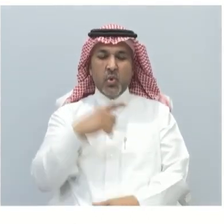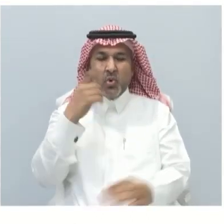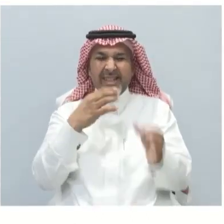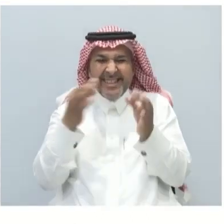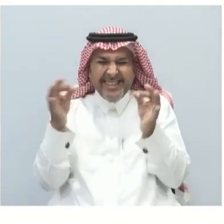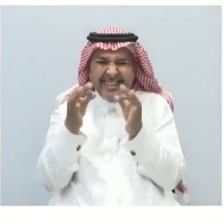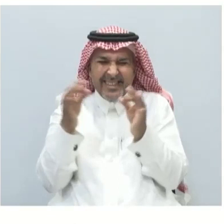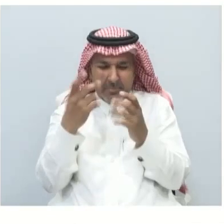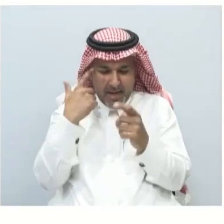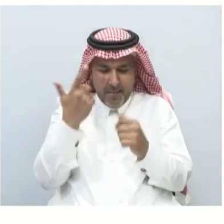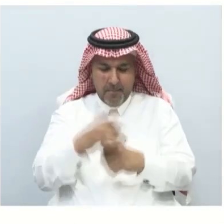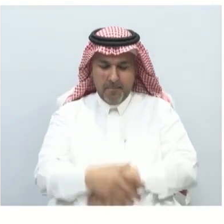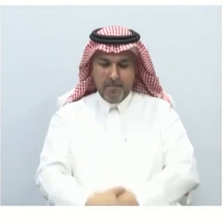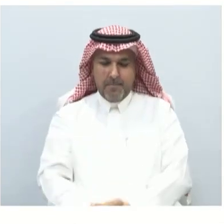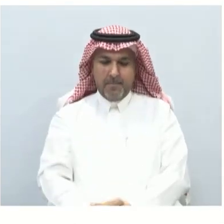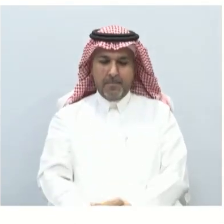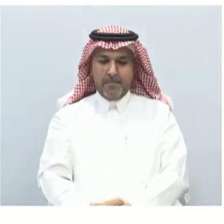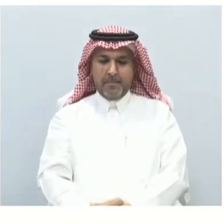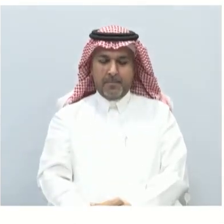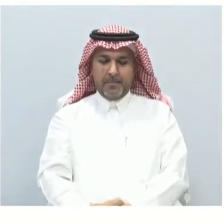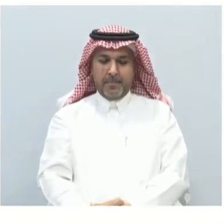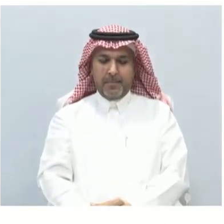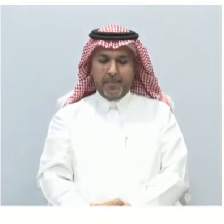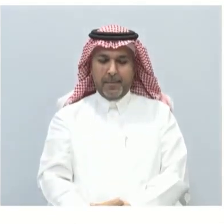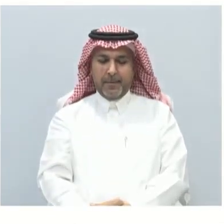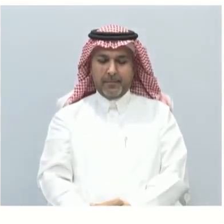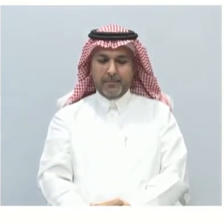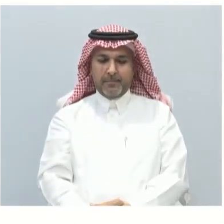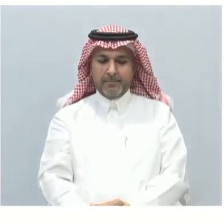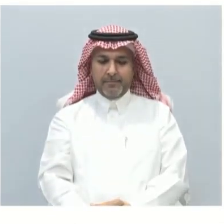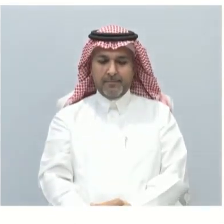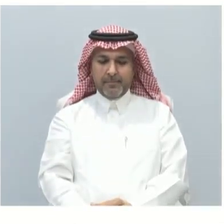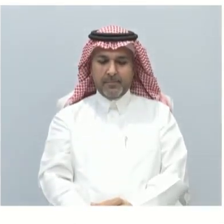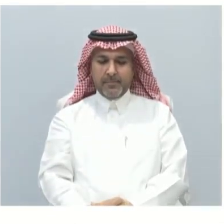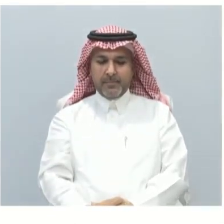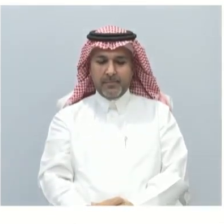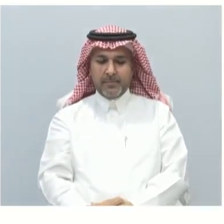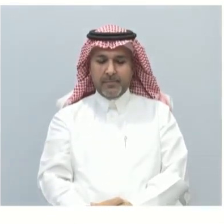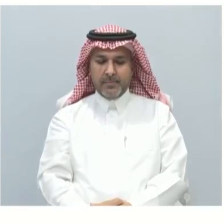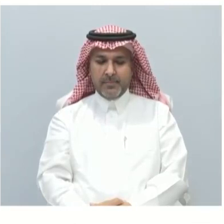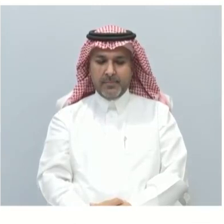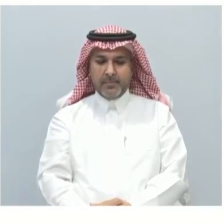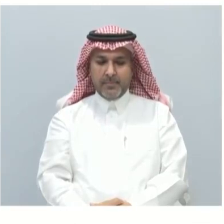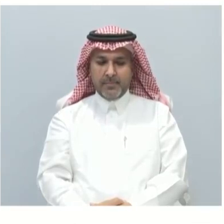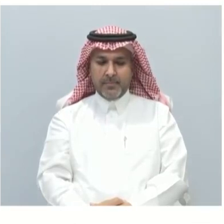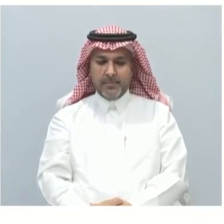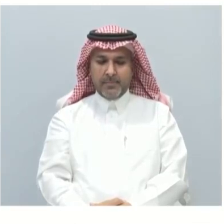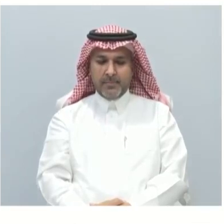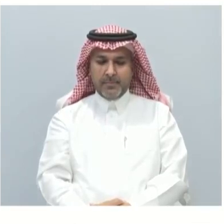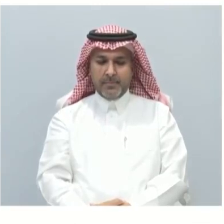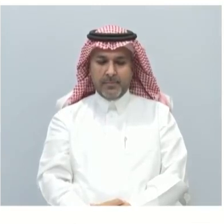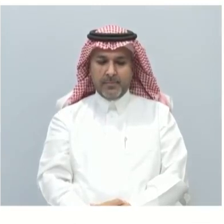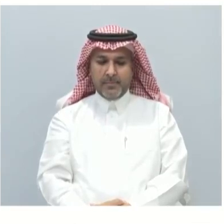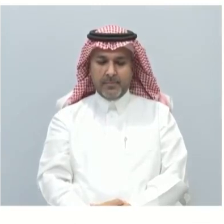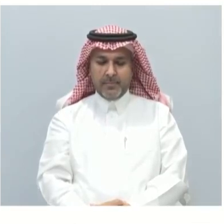لمحه عنها لكن بالدقه ممكن نستخدم الاله الحاسبه بالتقريب اثنين فاصله 16 تقريبا اثنين